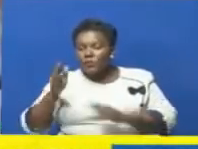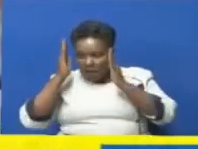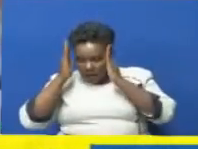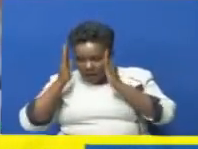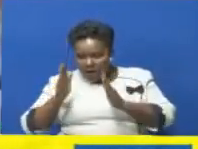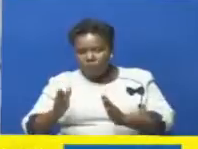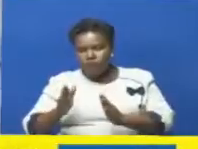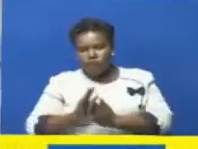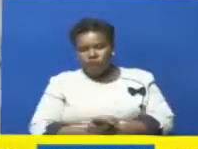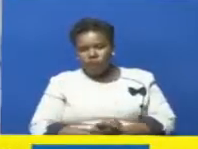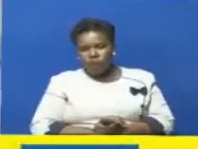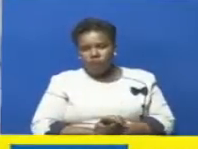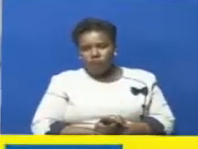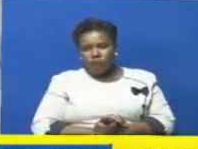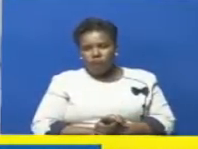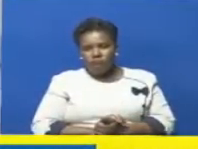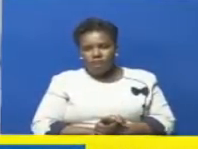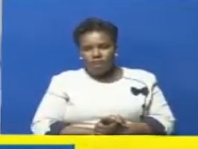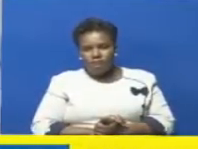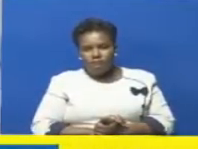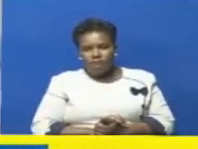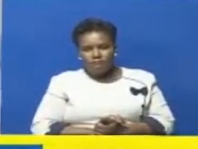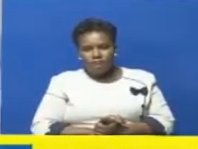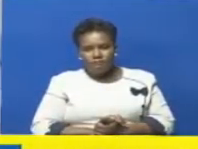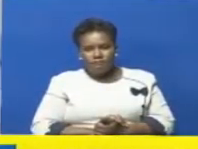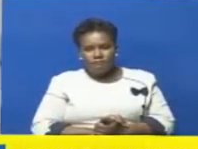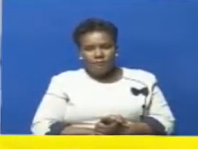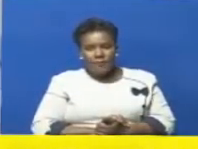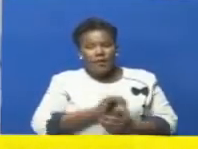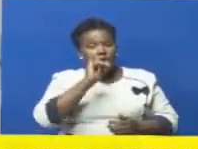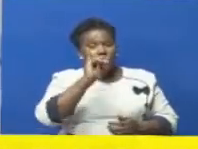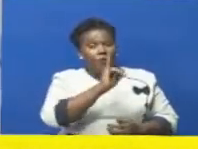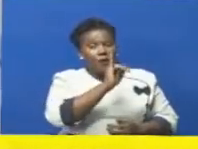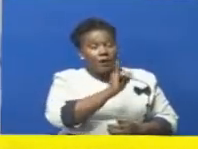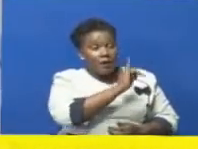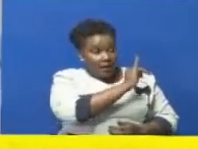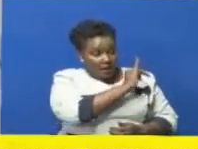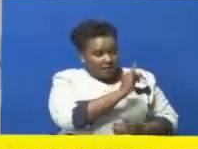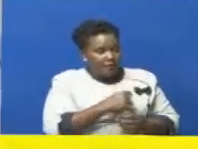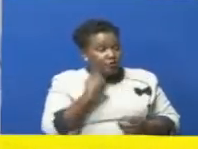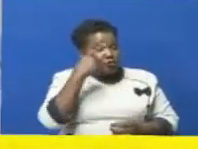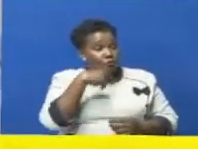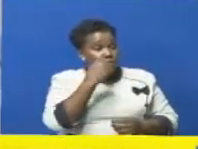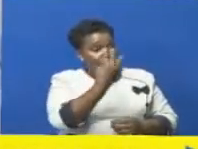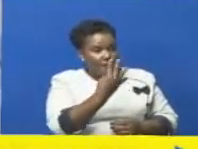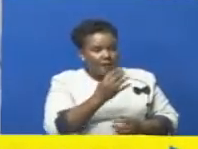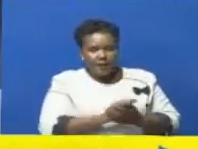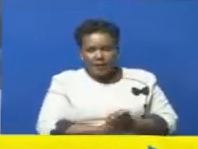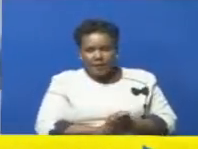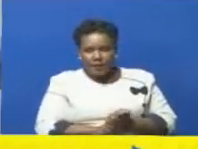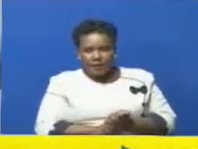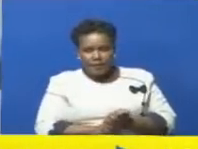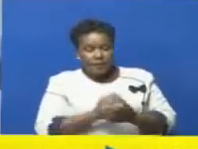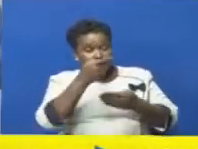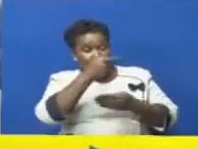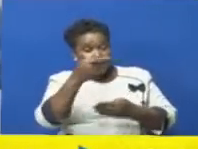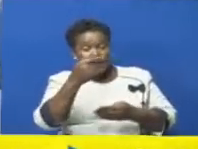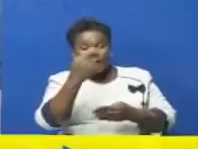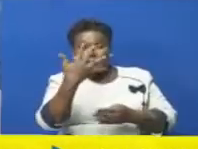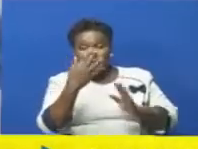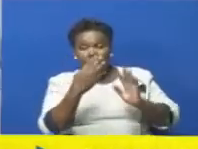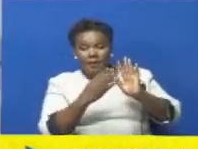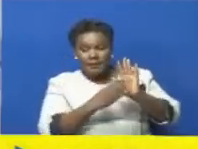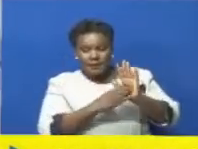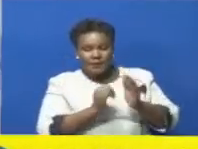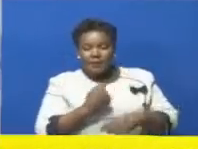tabia nzuri. Katika Qur'ani sura ya 4 aya 59, enyi mlioamini,